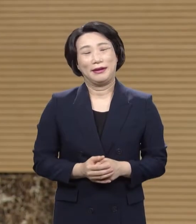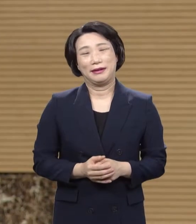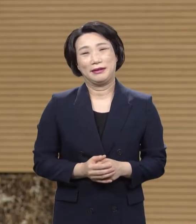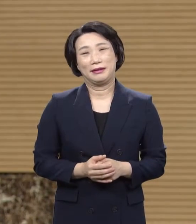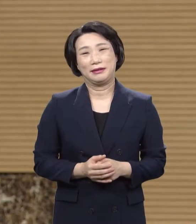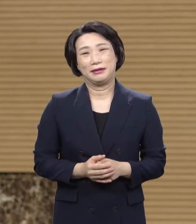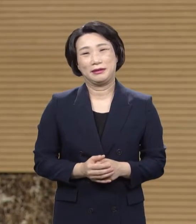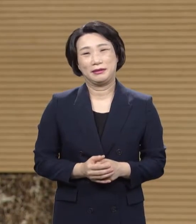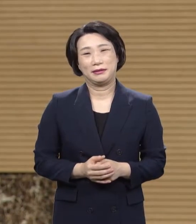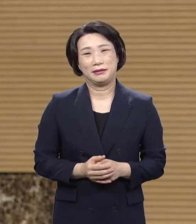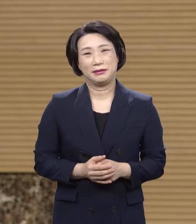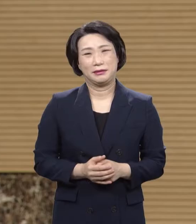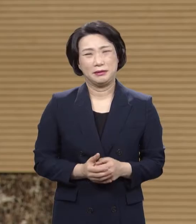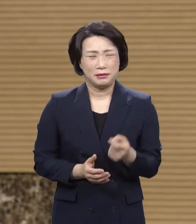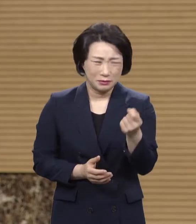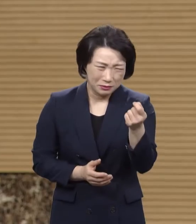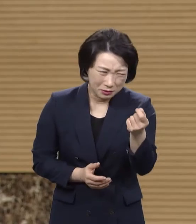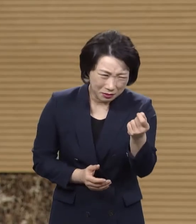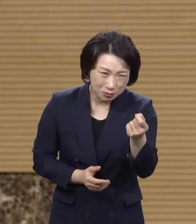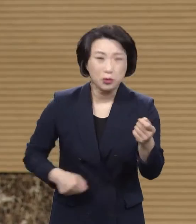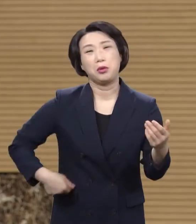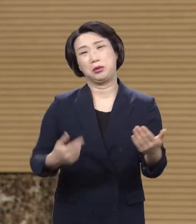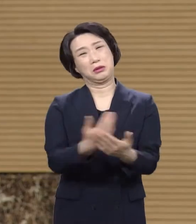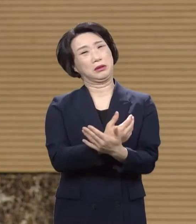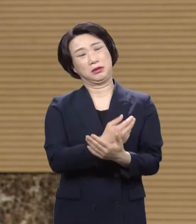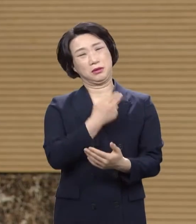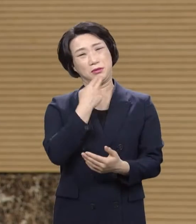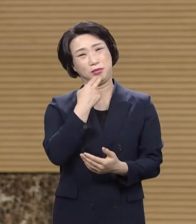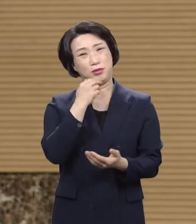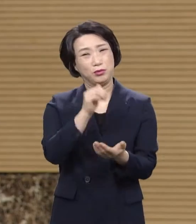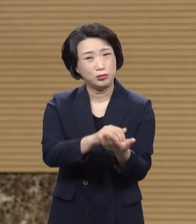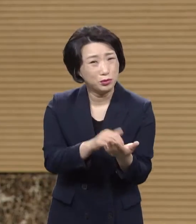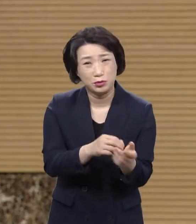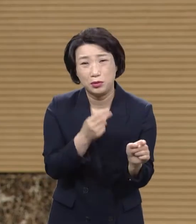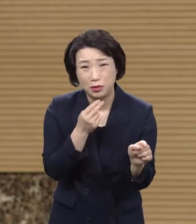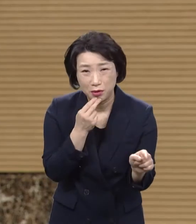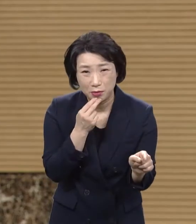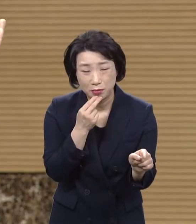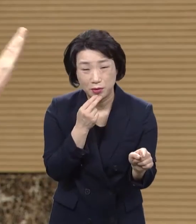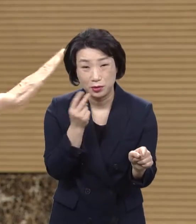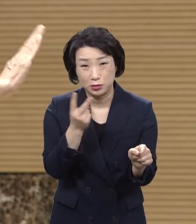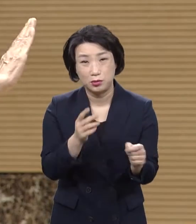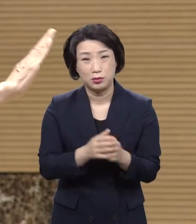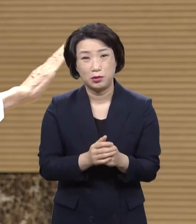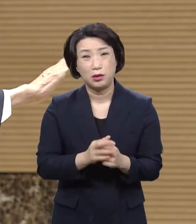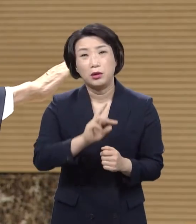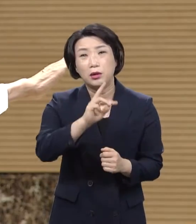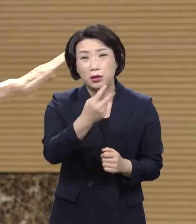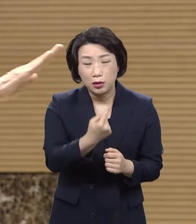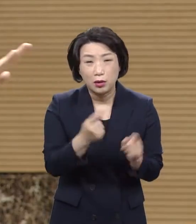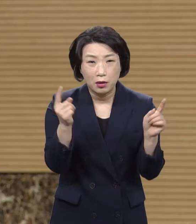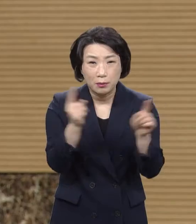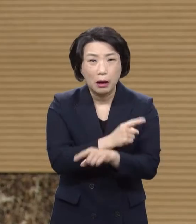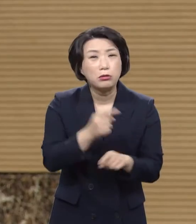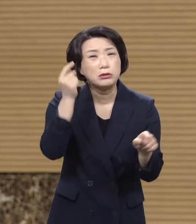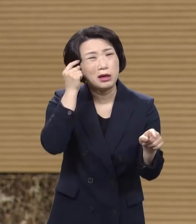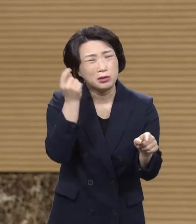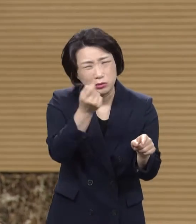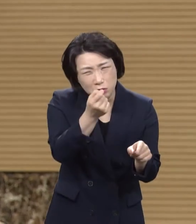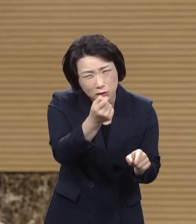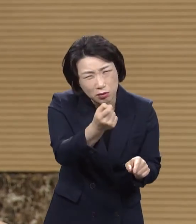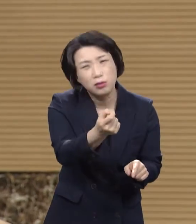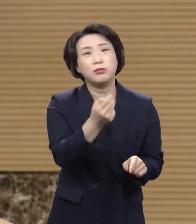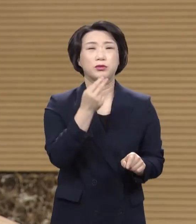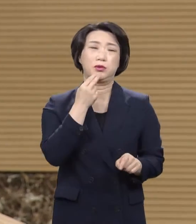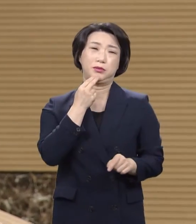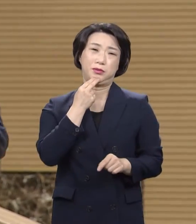전혀 회개나 후회나 그리고 돌아설 의지가